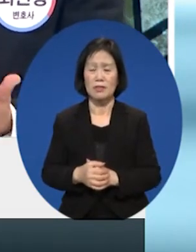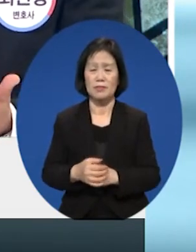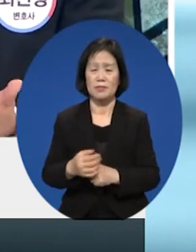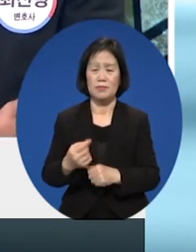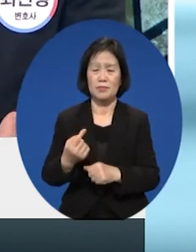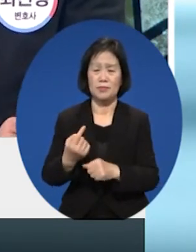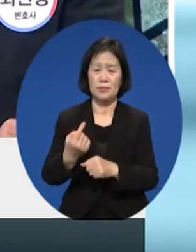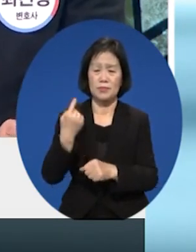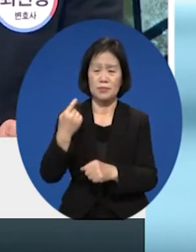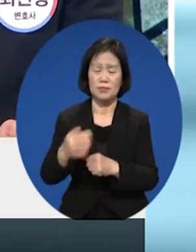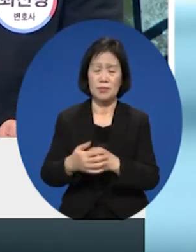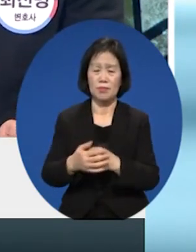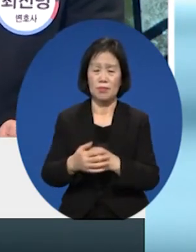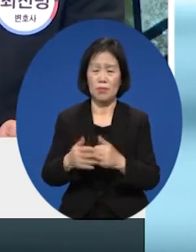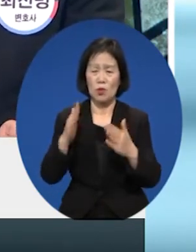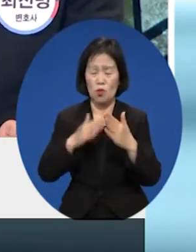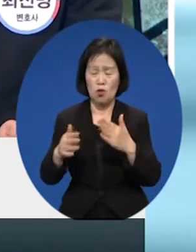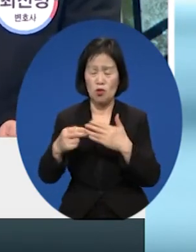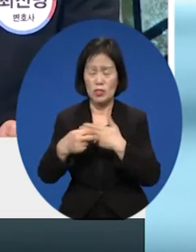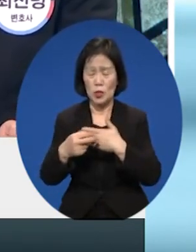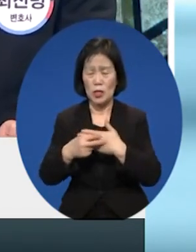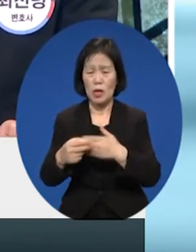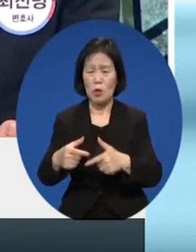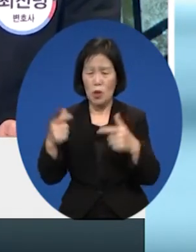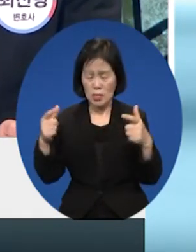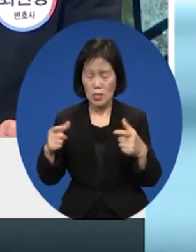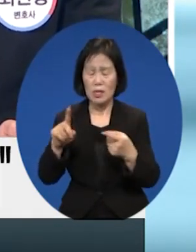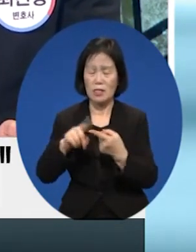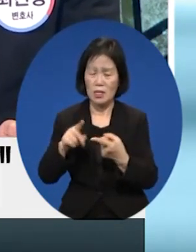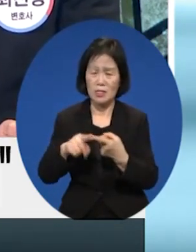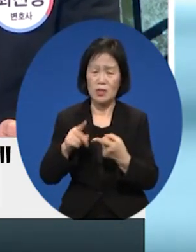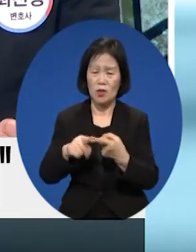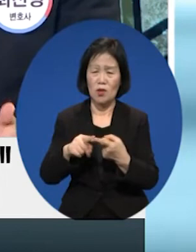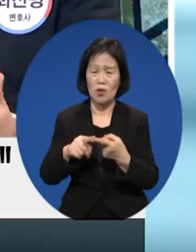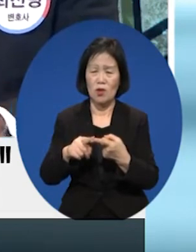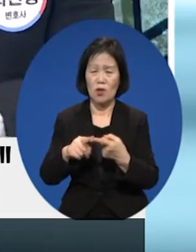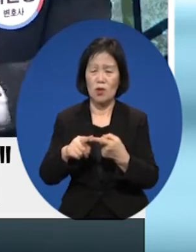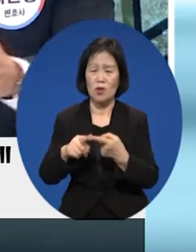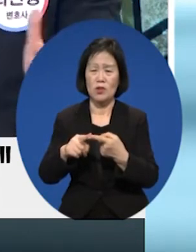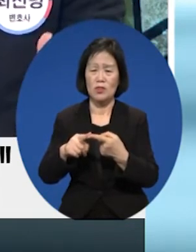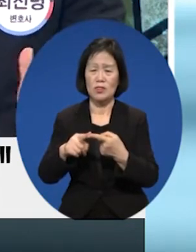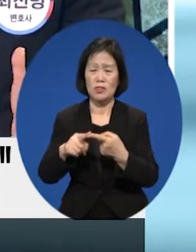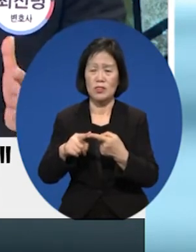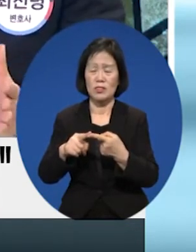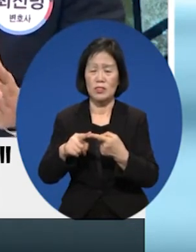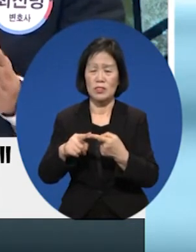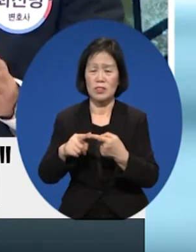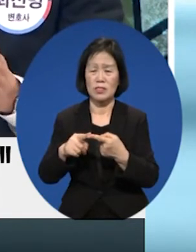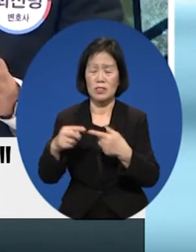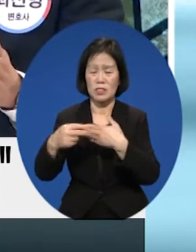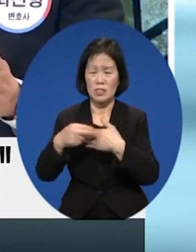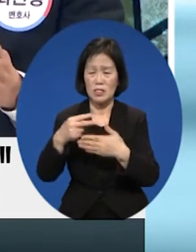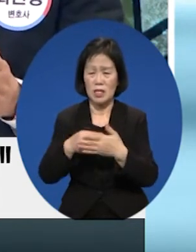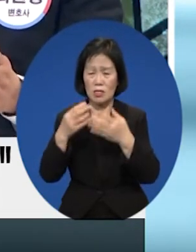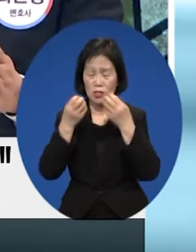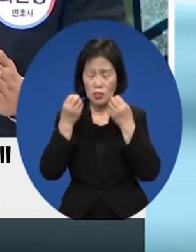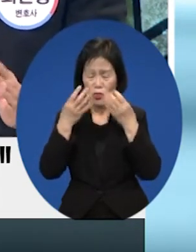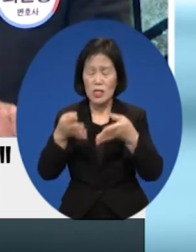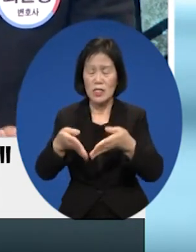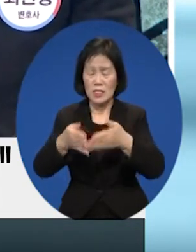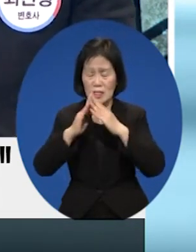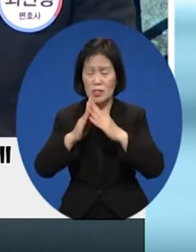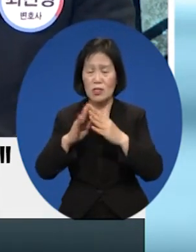그 공공의료계 확을 하고 또 특히 호남 쪽에 이제 의대를 추가적으로 신설하는 문제와 관련해